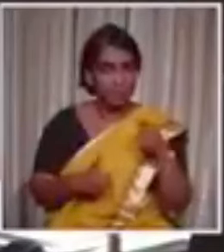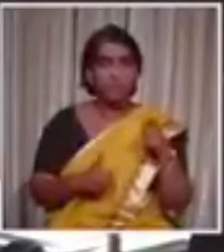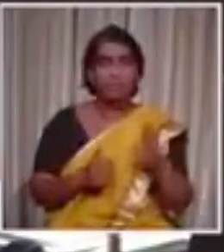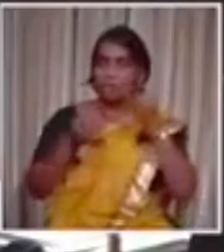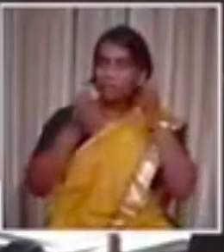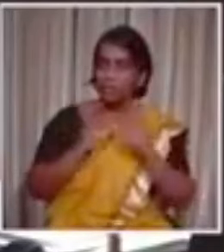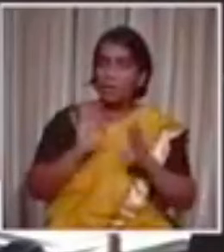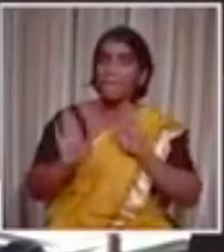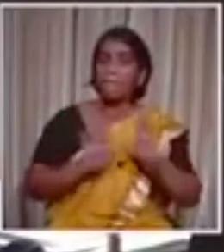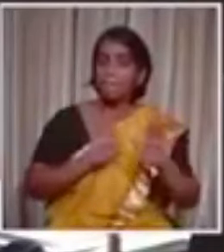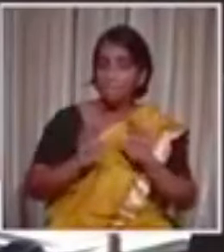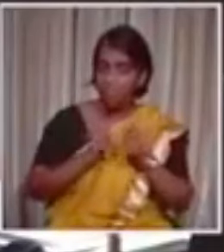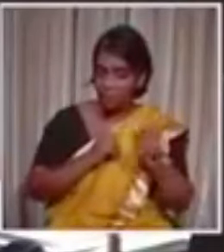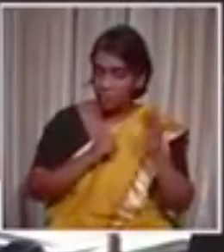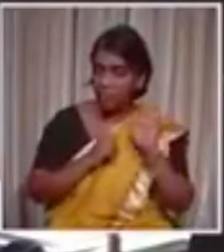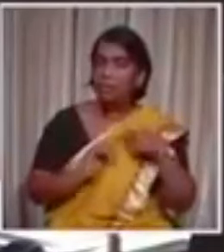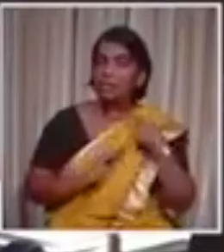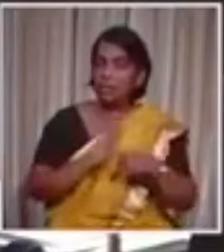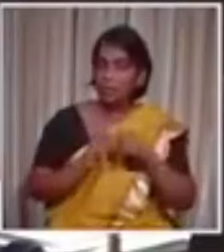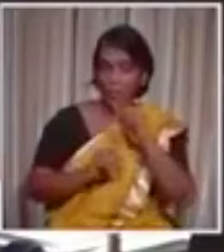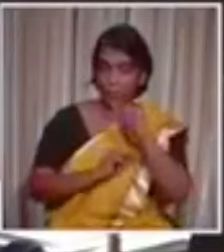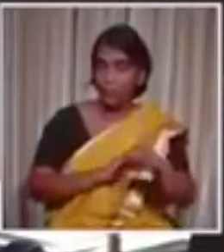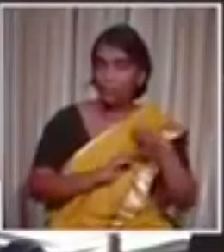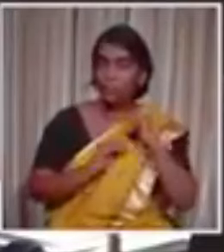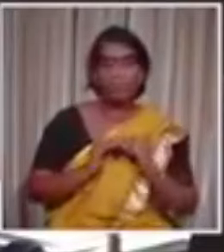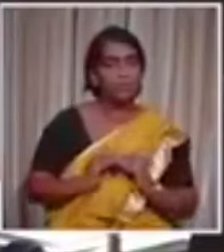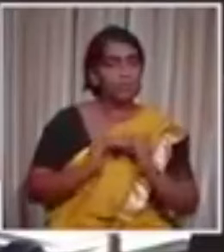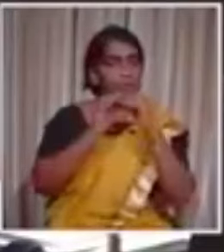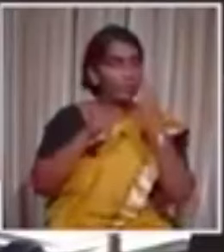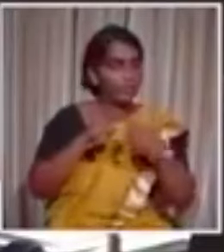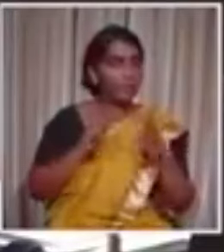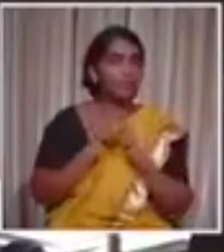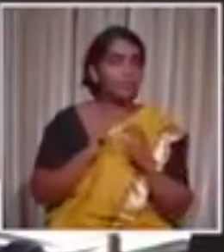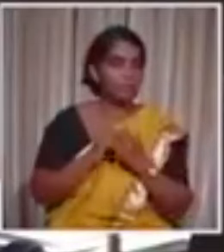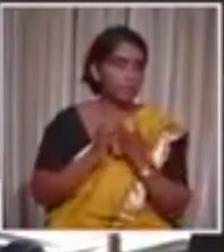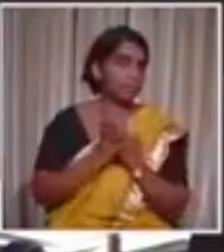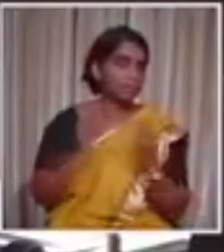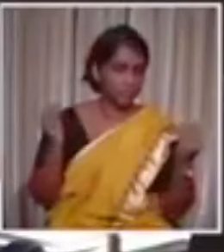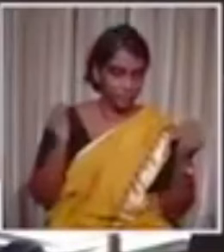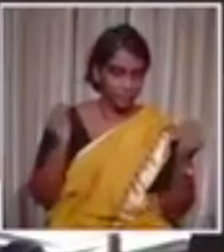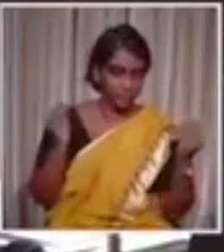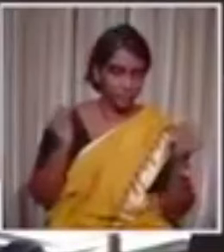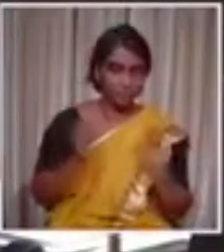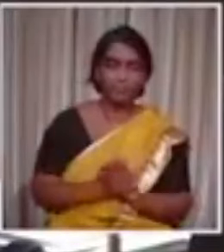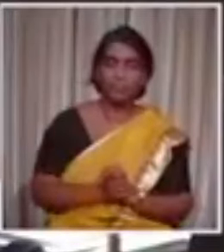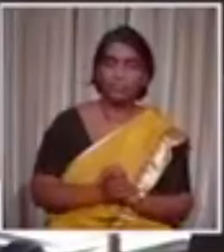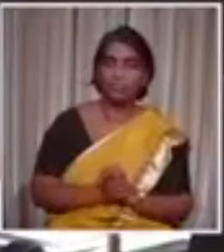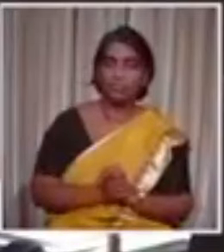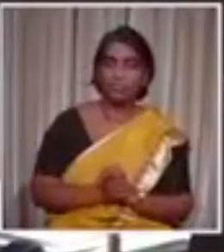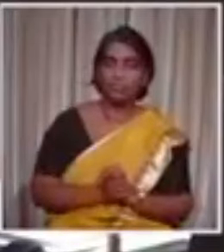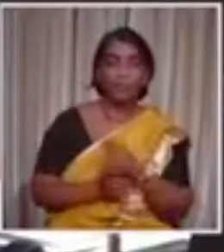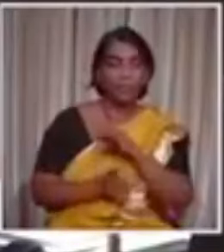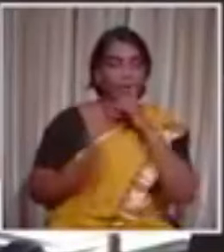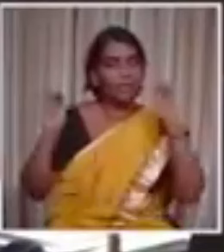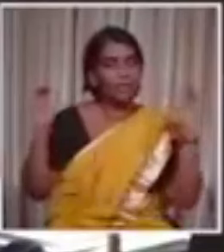මනවින් කළමනාකරණය කරමින් අපේ සක්්‍යතාවේ උඩට ගැනීමෙන් පමණයි අපිට මේ අර්බුදයෙන් ගොඩ එන්න පුළුවන්කම තිබෙන්නේ. එහෙම නැතු හුදු